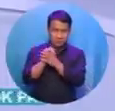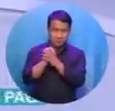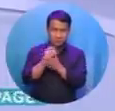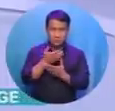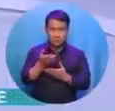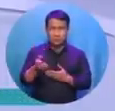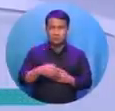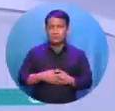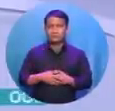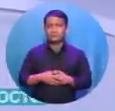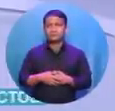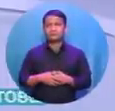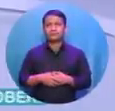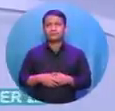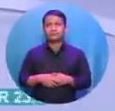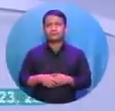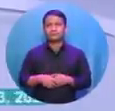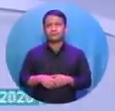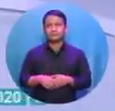po!